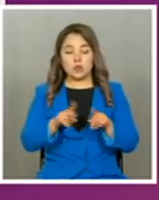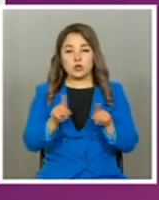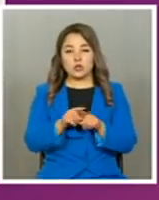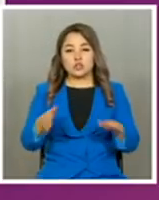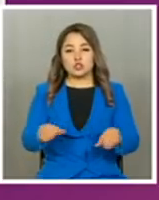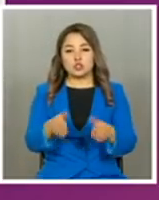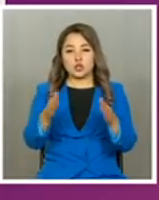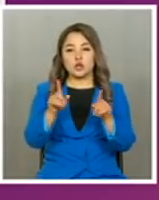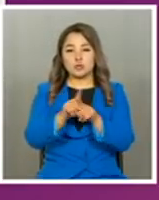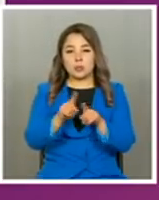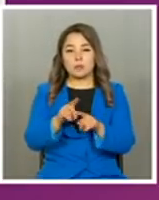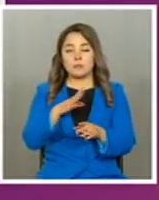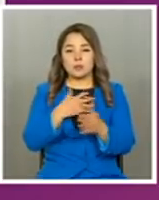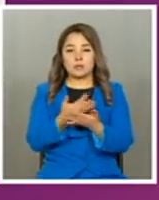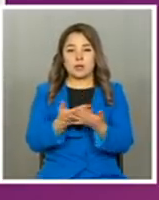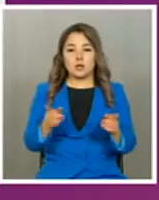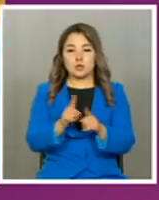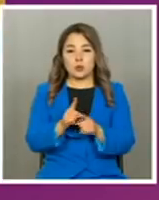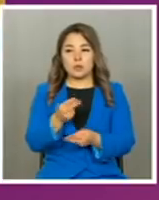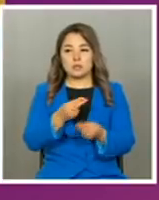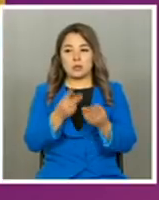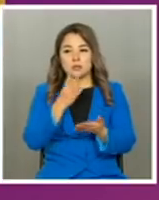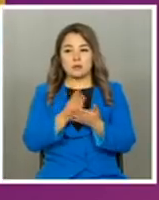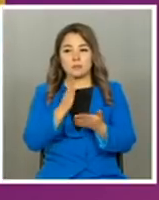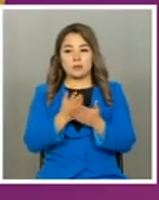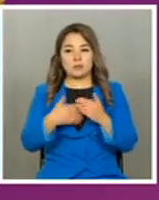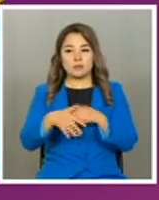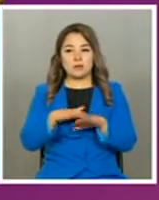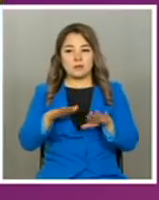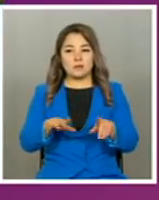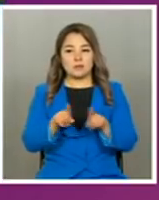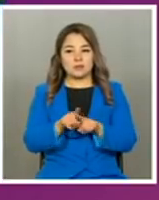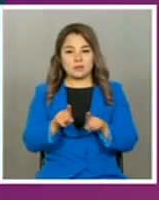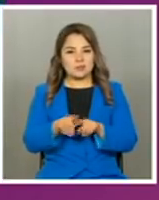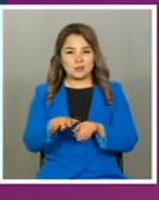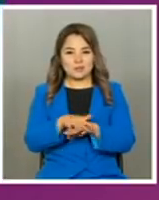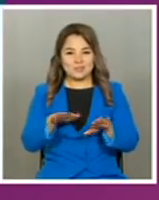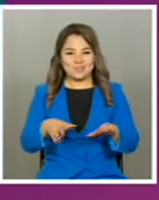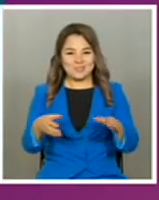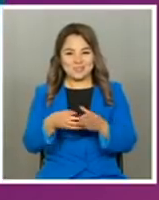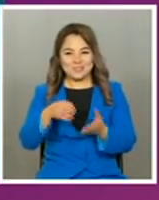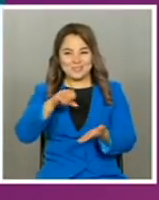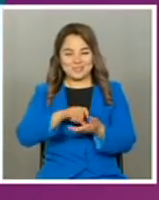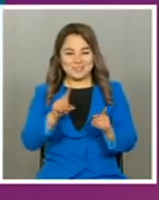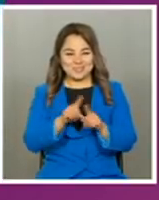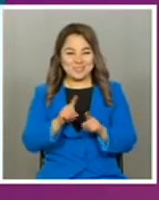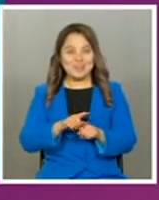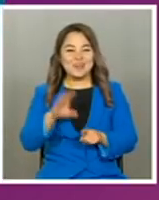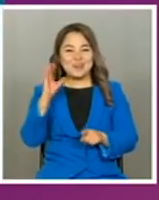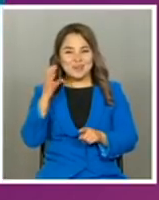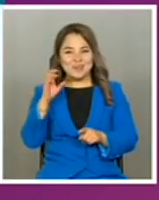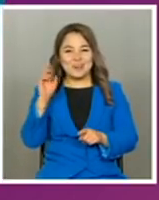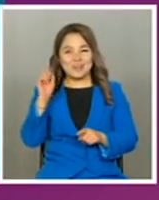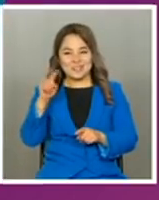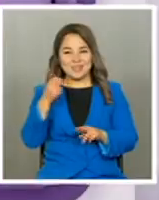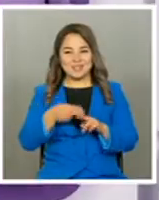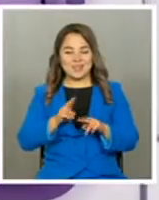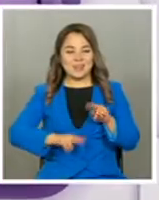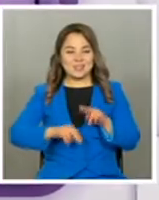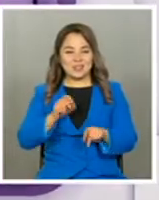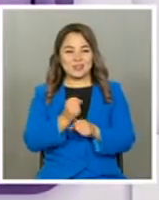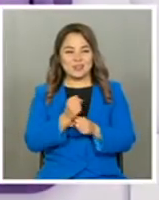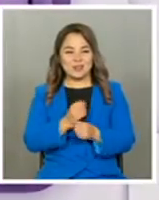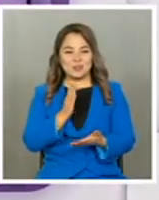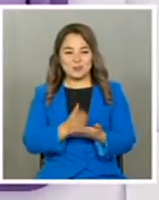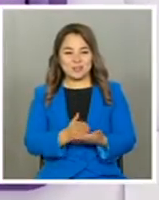жасаумен айналысқан. Сондай-ақ ғұндарда зергерлік өнерде жақсы дамып, күміс пен алтыннан әшеке бұйымдар жасаған.